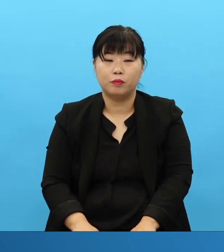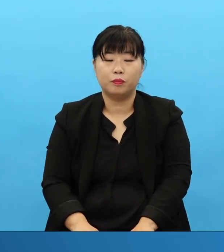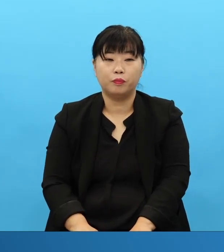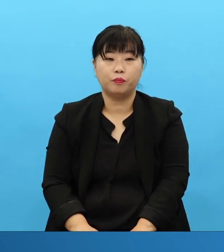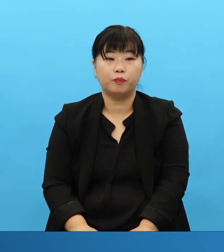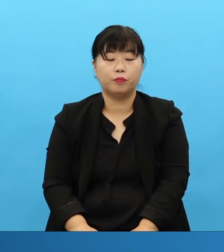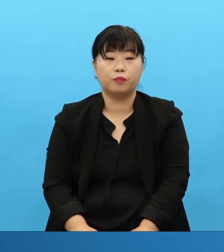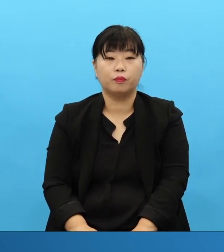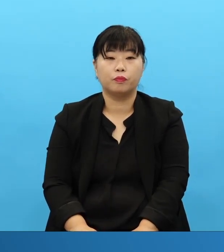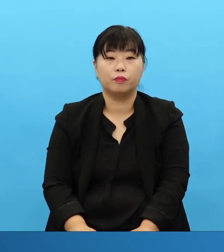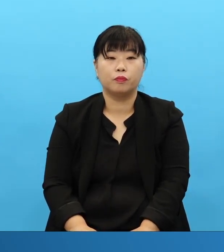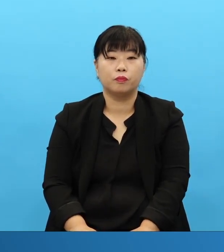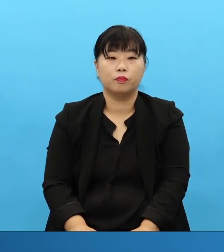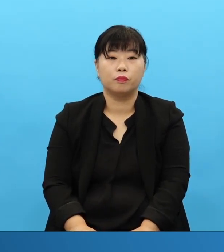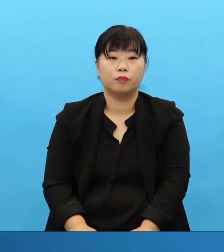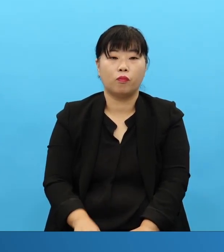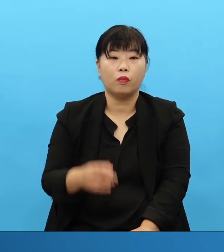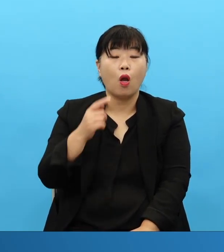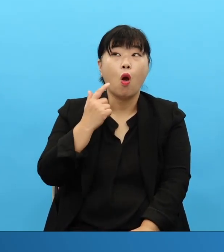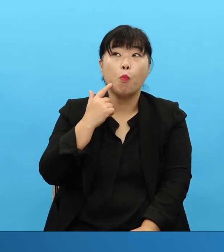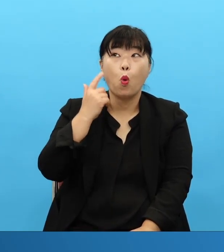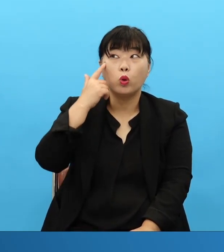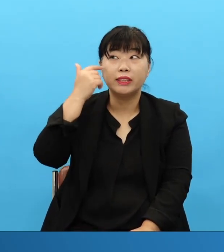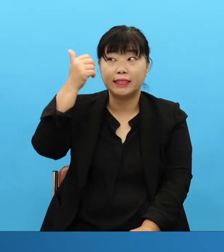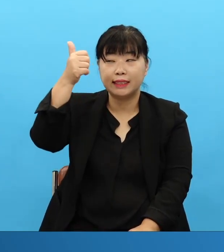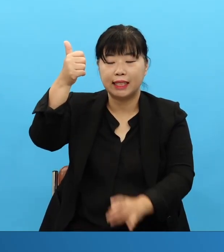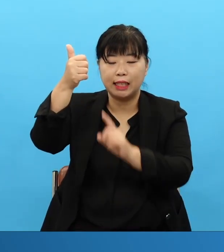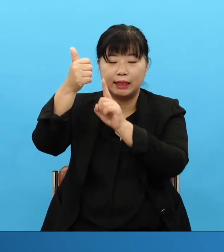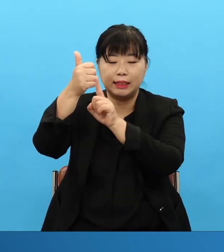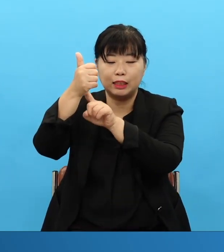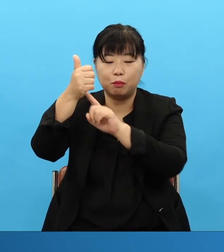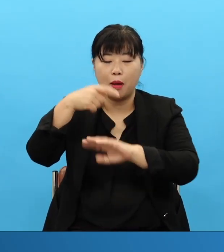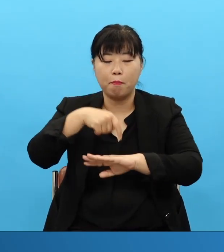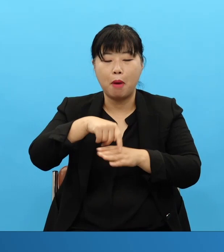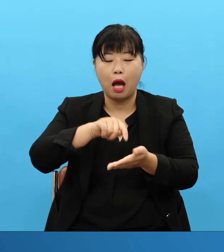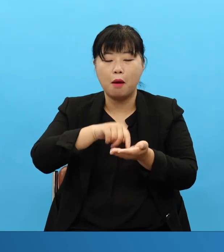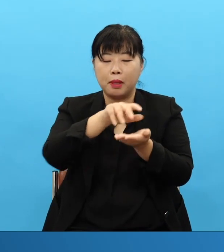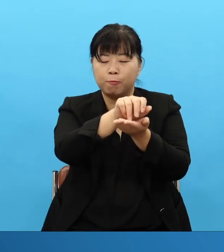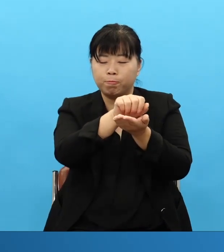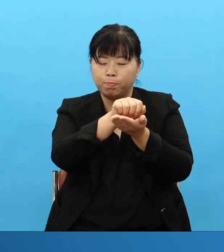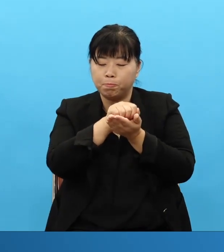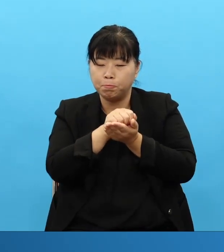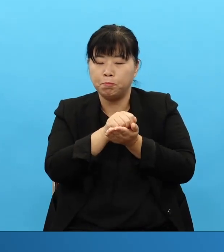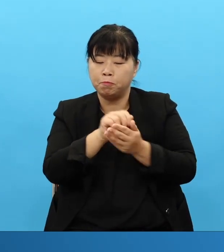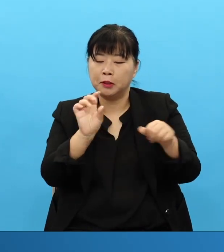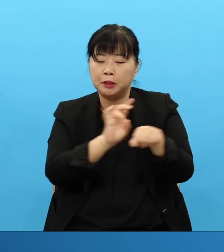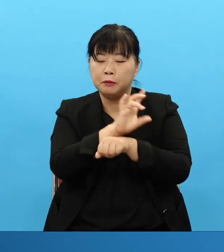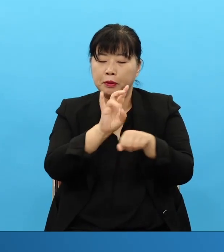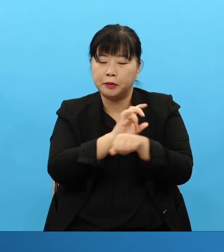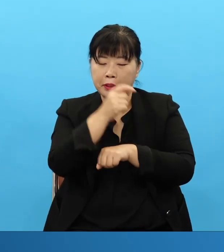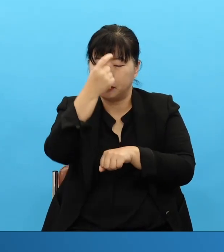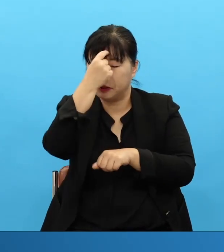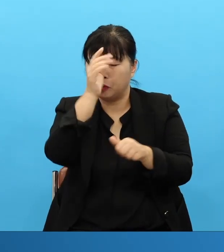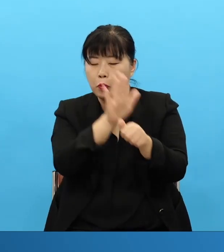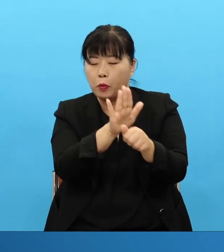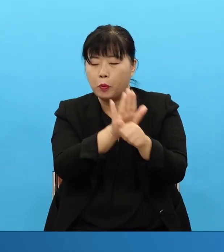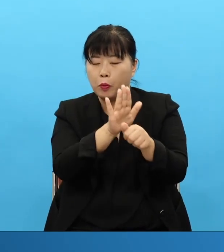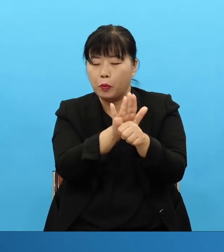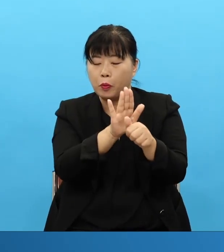물으면요 뭐라고 대답할지 모르겠어요. Honestly, if you go up to them and say, "Oh, who's the elder that prays for the pastor 24 hours a day?" They probably don't have much to say.